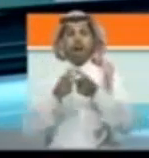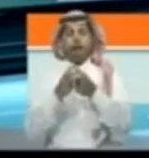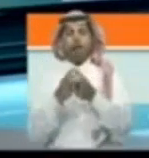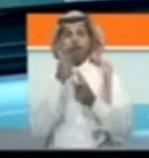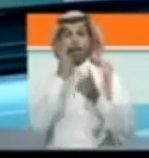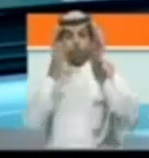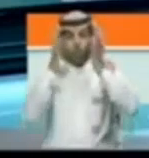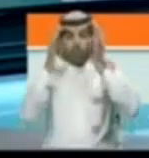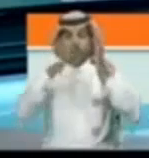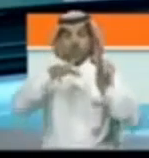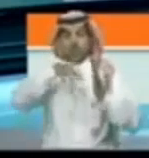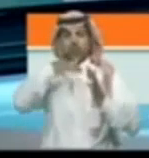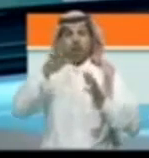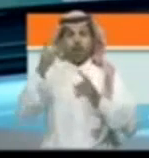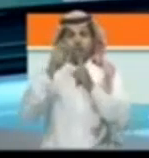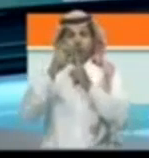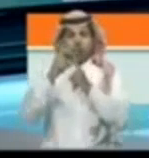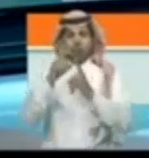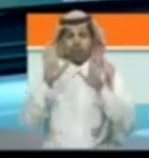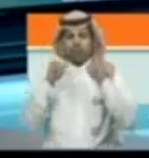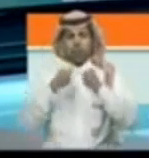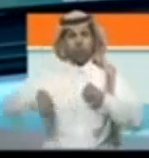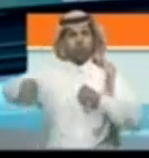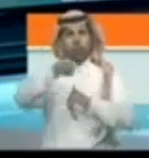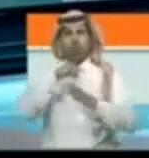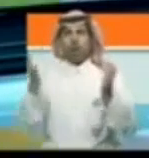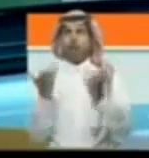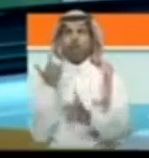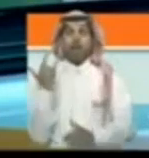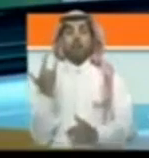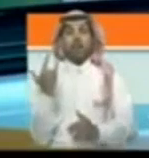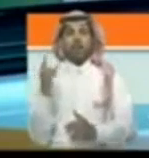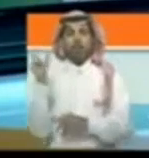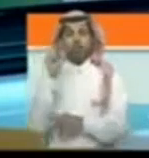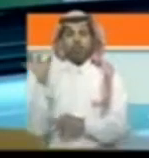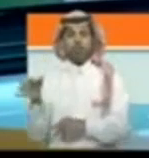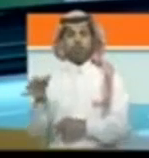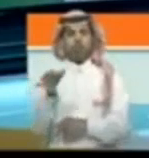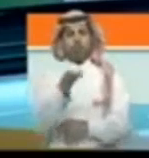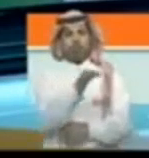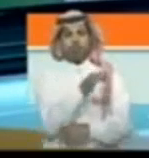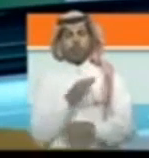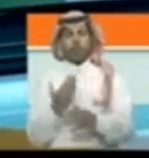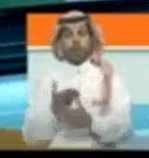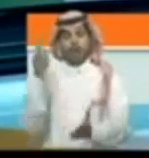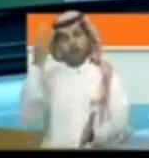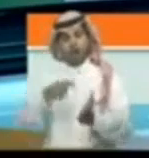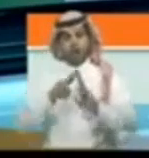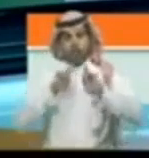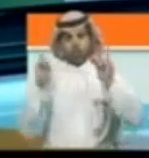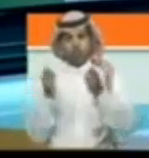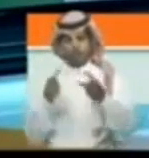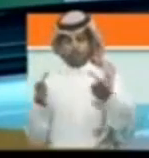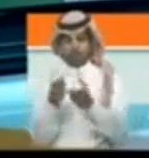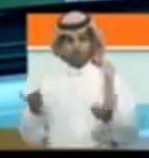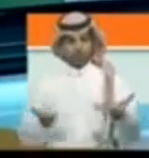مجلس علماء باكستان بمشاركة وفود من 10 دول إسلامية وعربية. وقد أصدر المشاركون